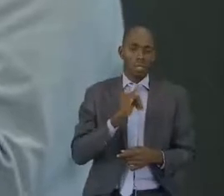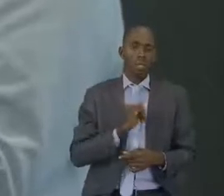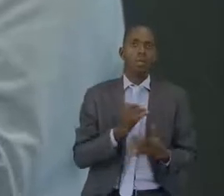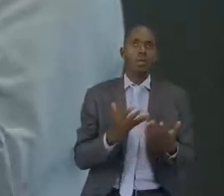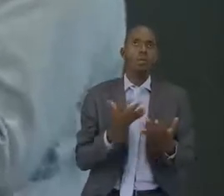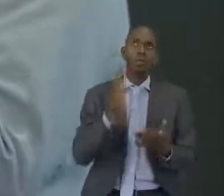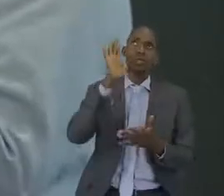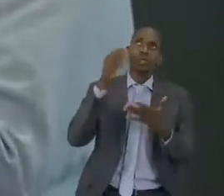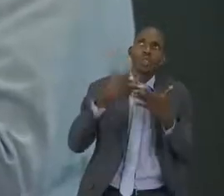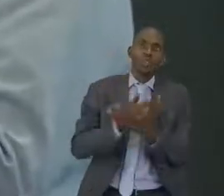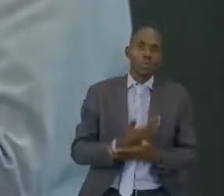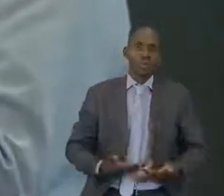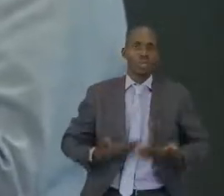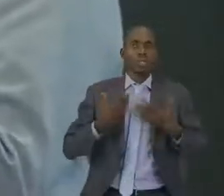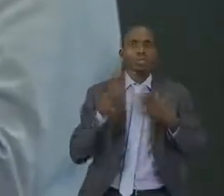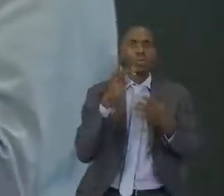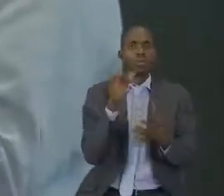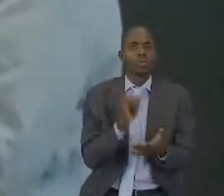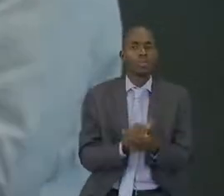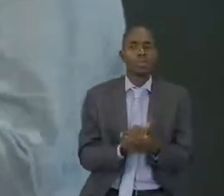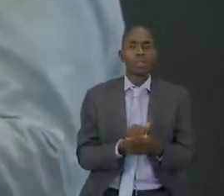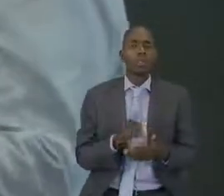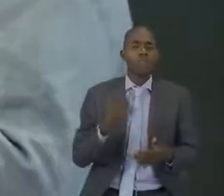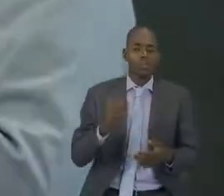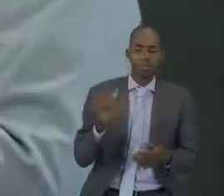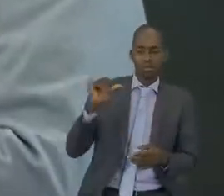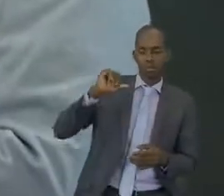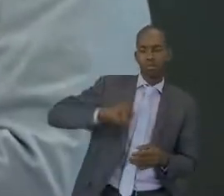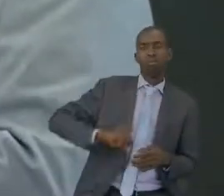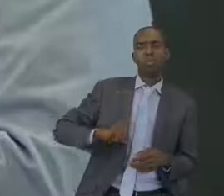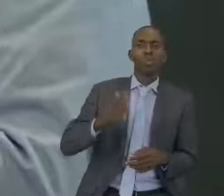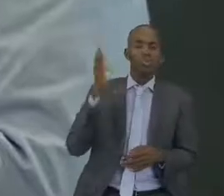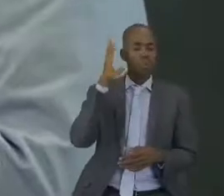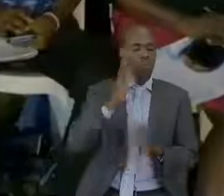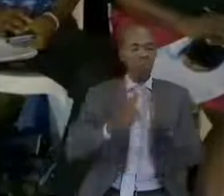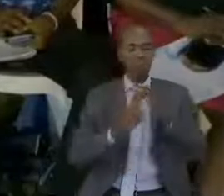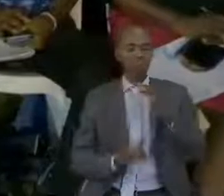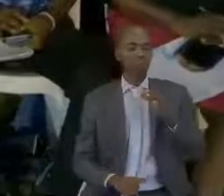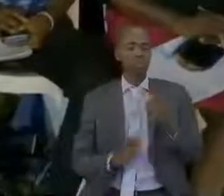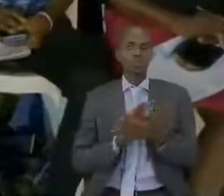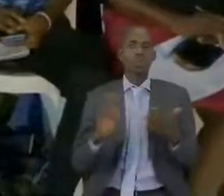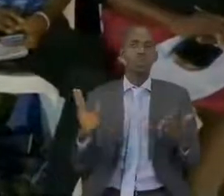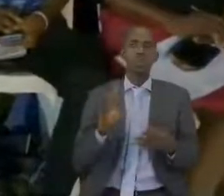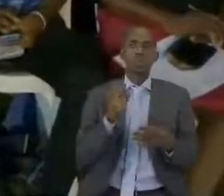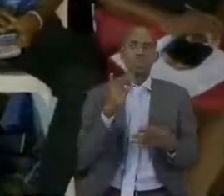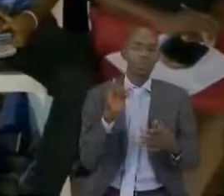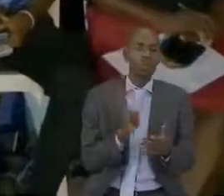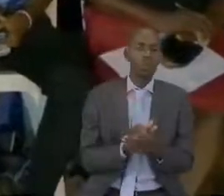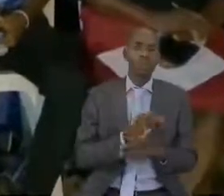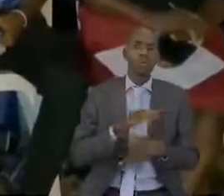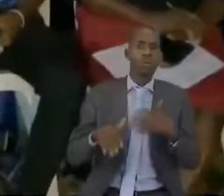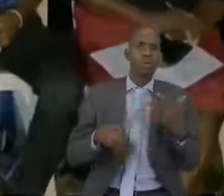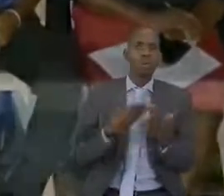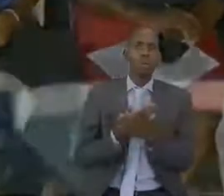vie afin que la condamnation disparaisse. Pour que toutes ces